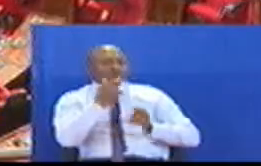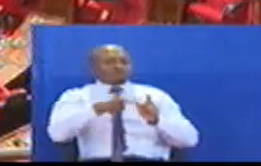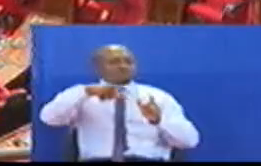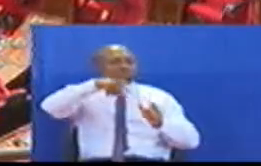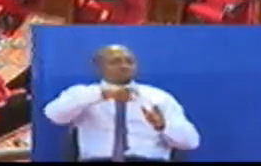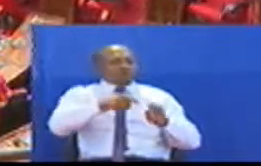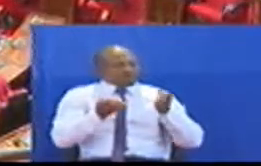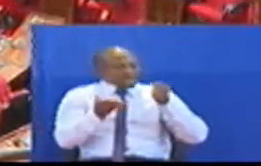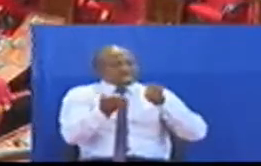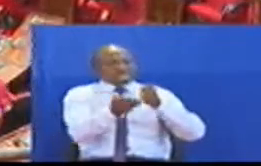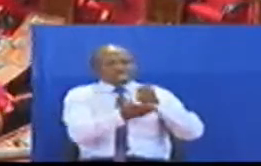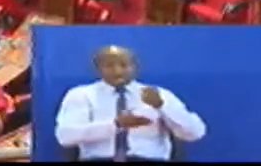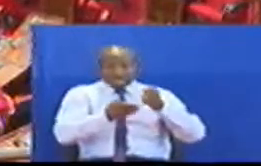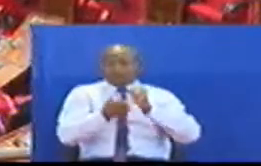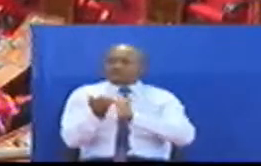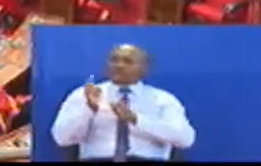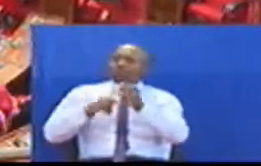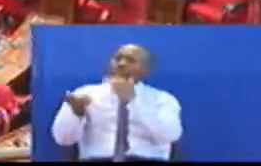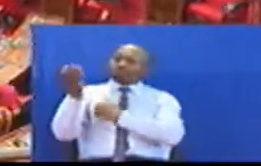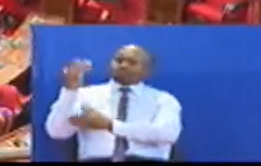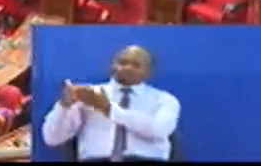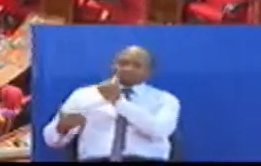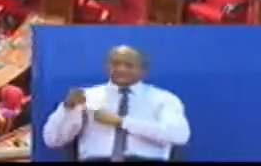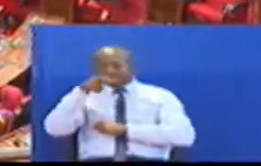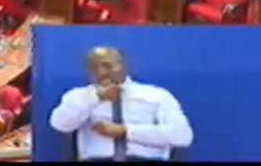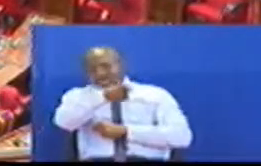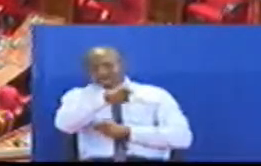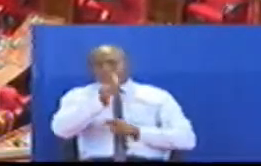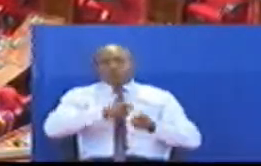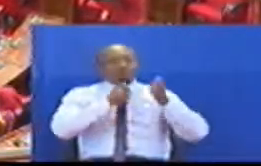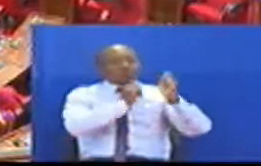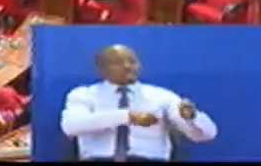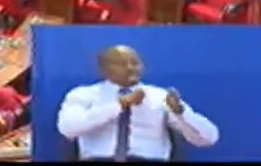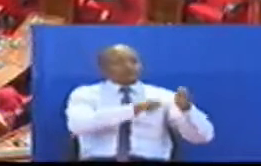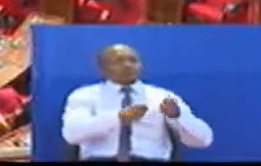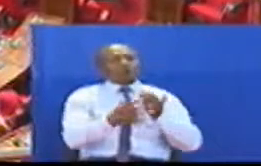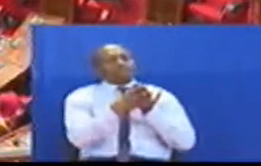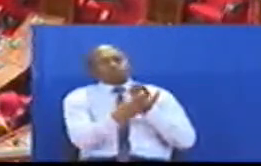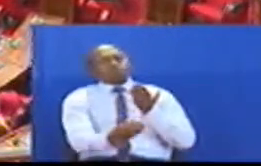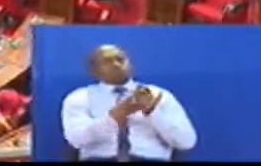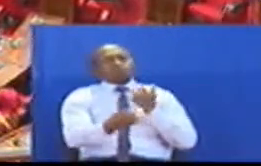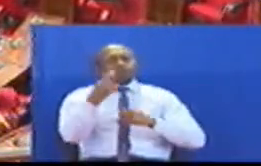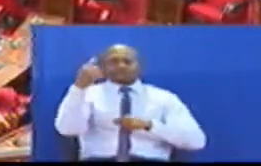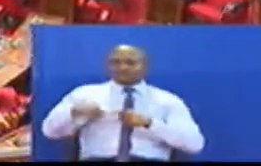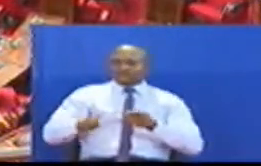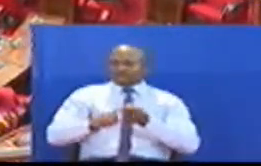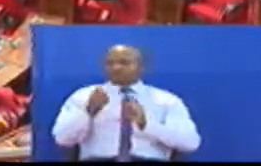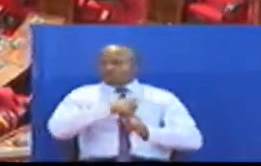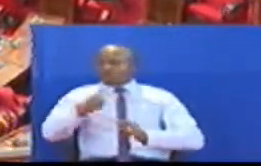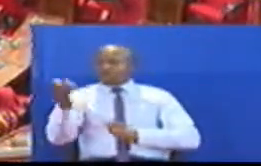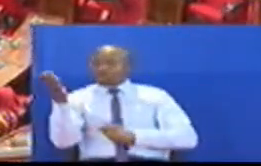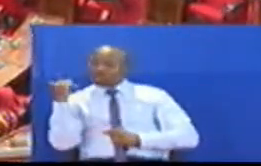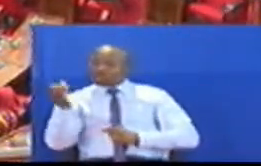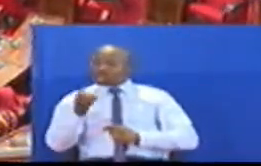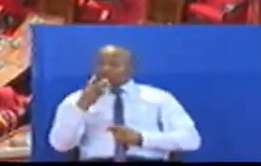tumbaku ambayo imekuwa inazalishwa kwa ziada, mheshimiwa speaker, ndio tumbaku ambao wakulima wamekuwa wananyonywa sana. Wiki iliyopita taarifa ambayo